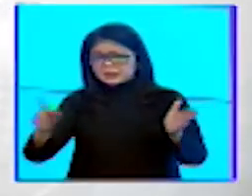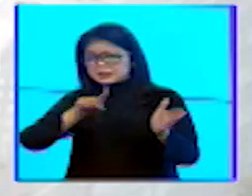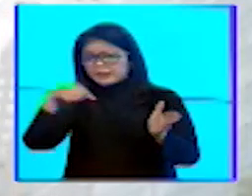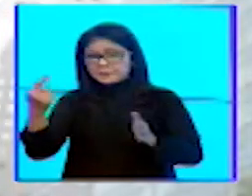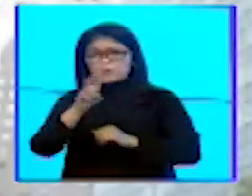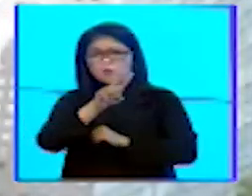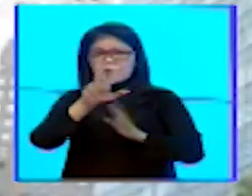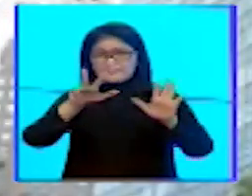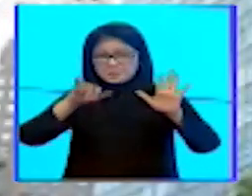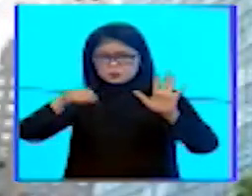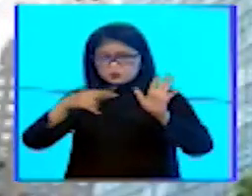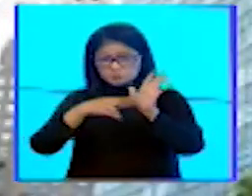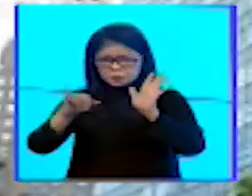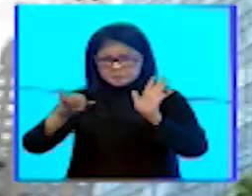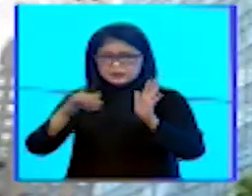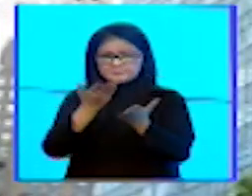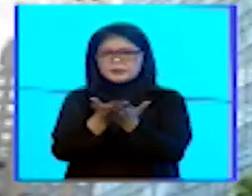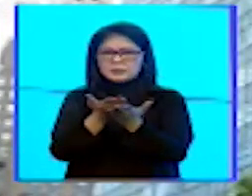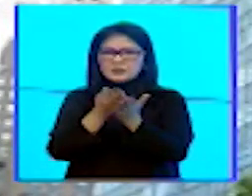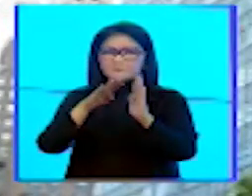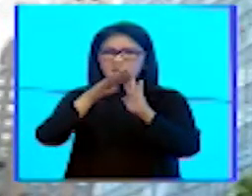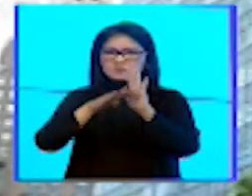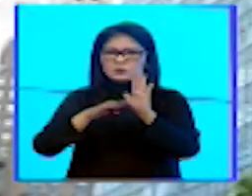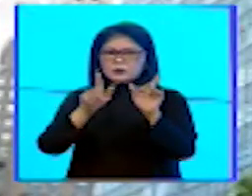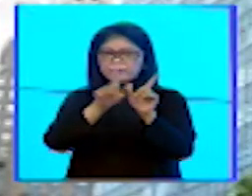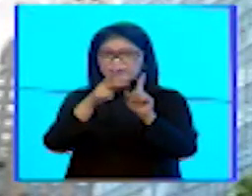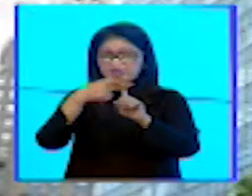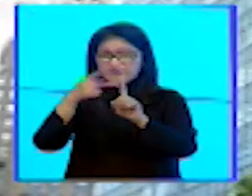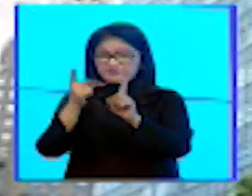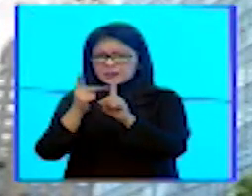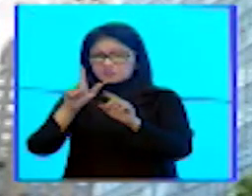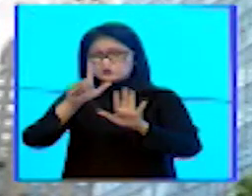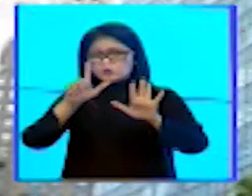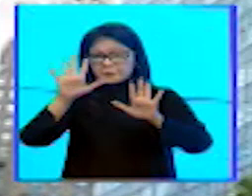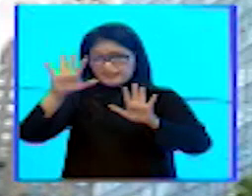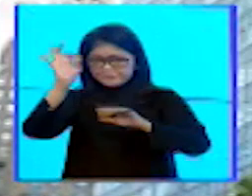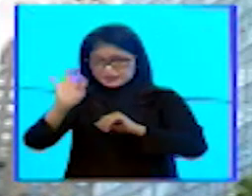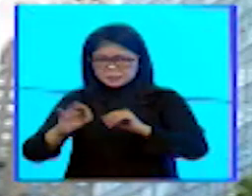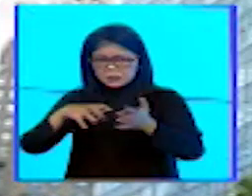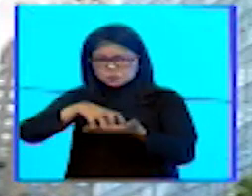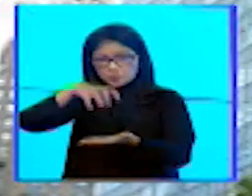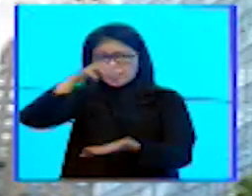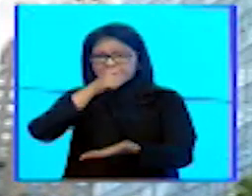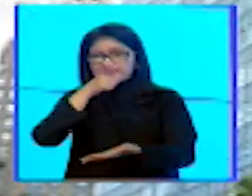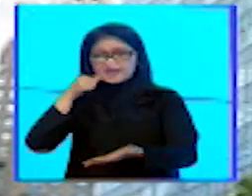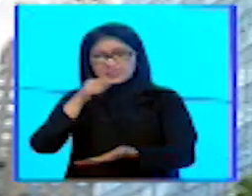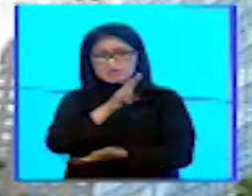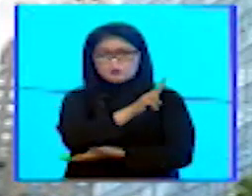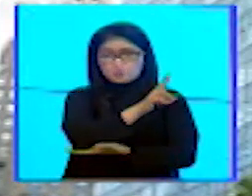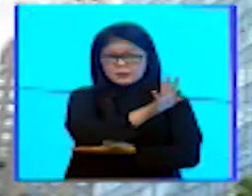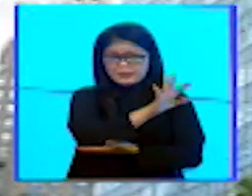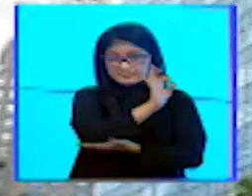Pemerintah meminta aturan bekerja dari rumah di zona merah 75% dengan 25% bekerja dari kantor secara